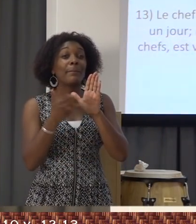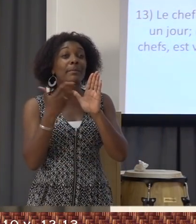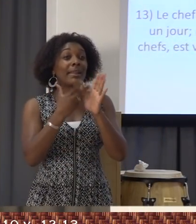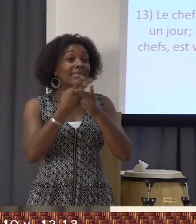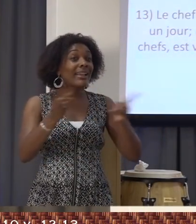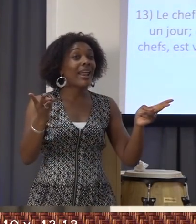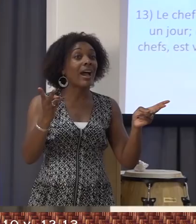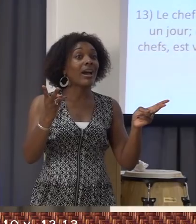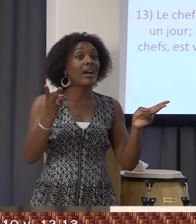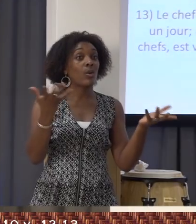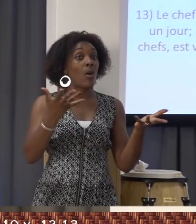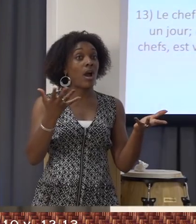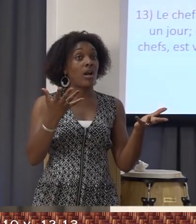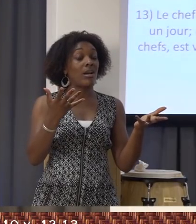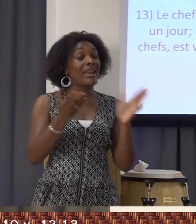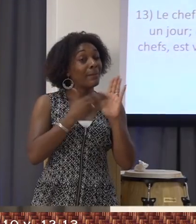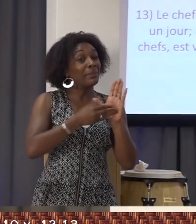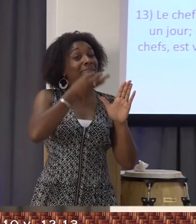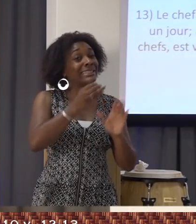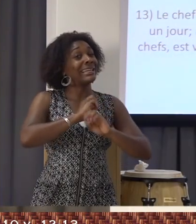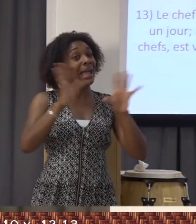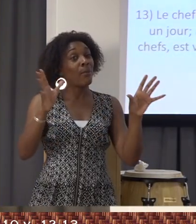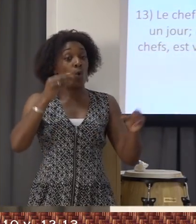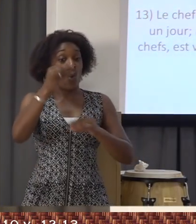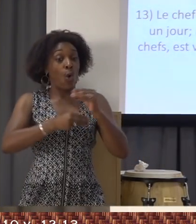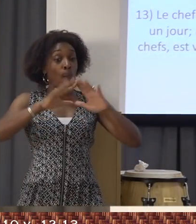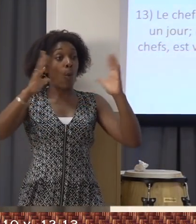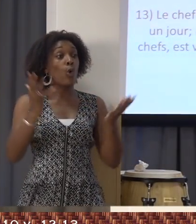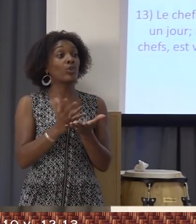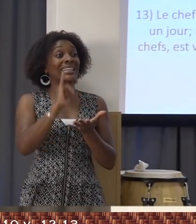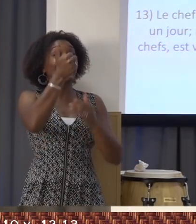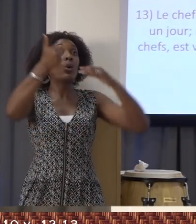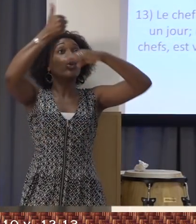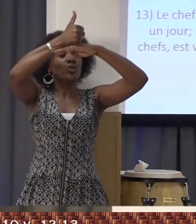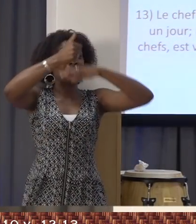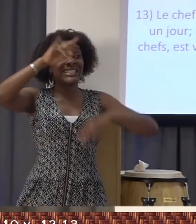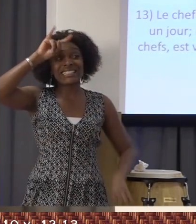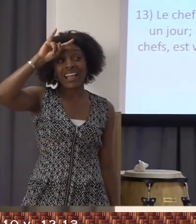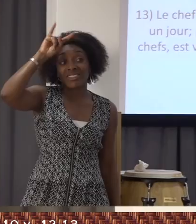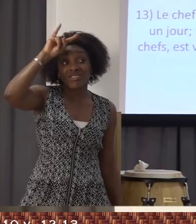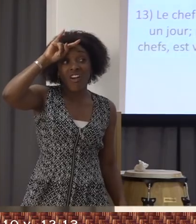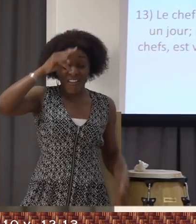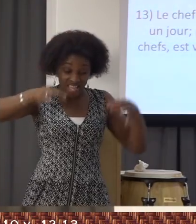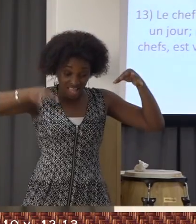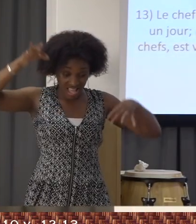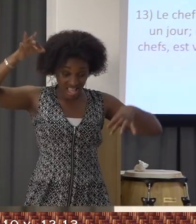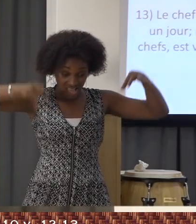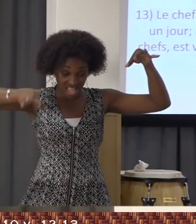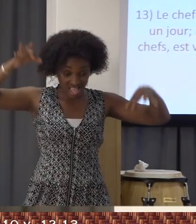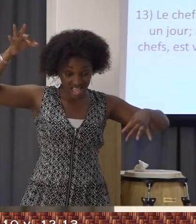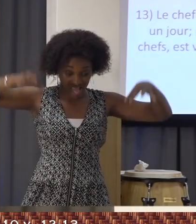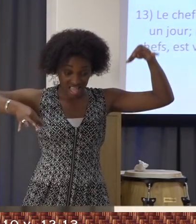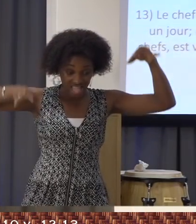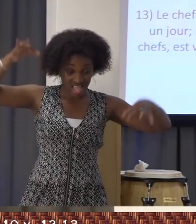monde. La Bible dit clairement que le monde est sous la domination satanique. C'est l'ennemi,